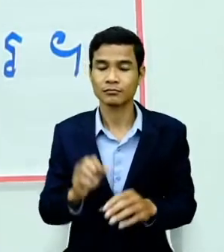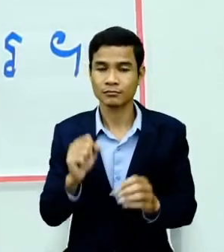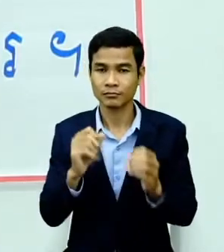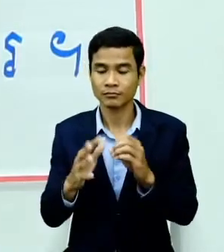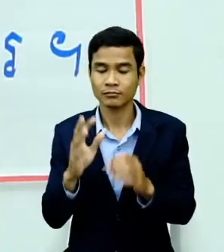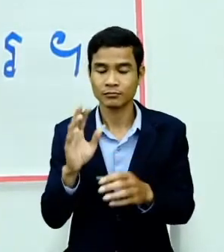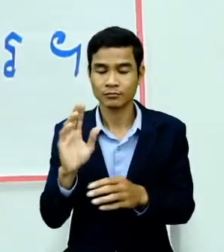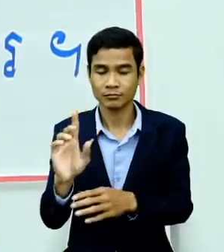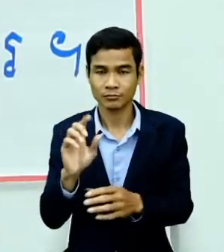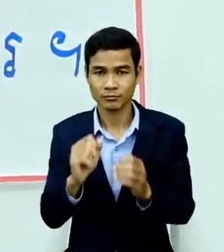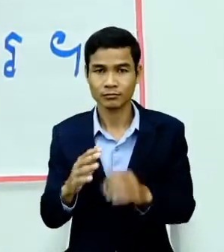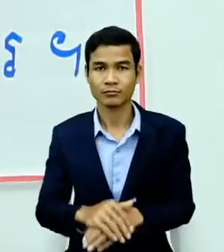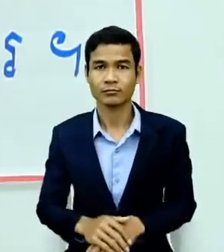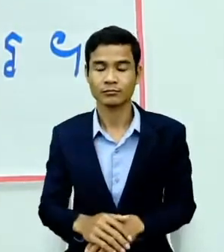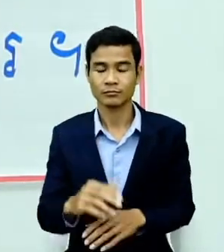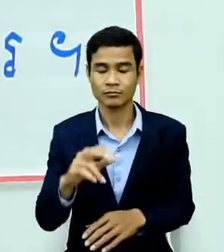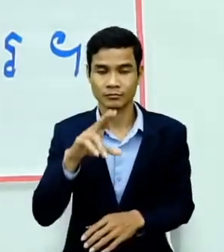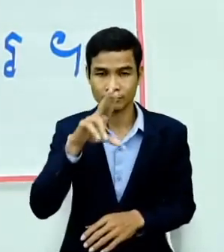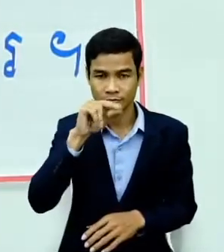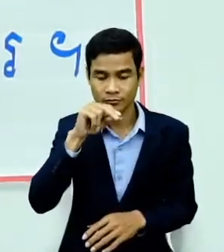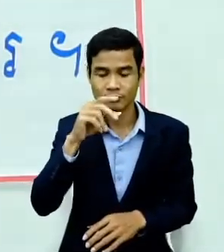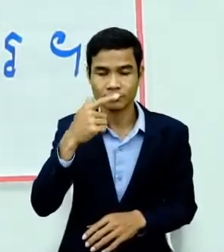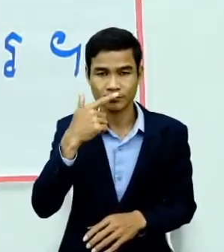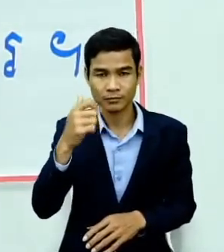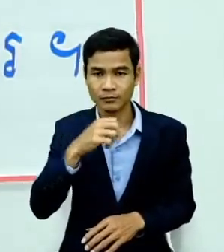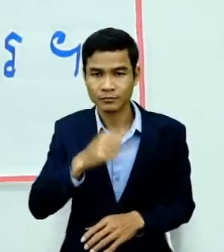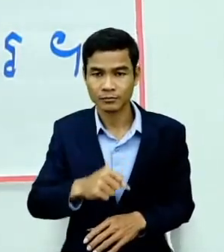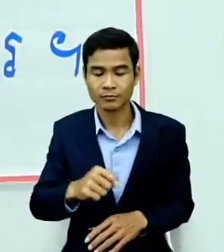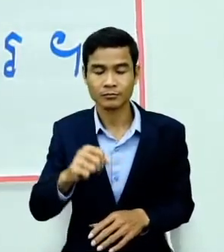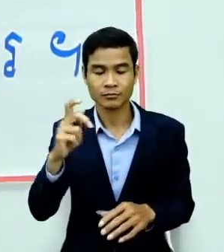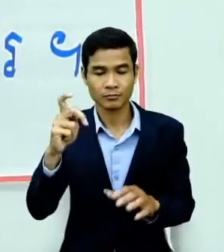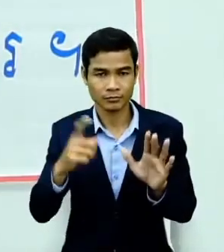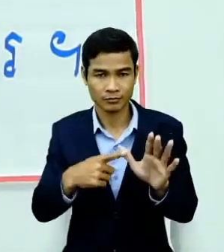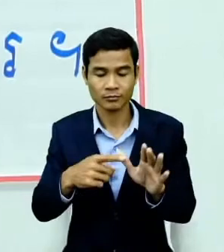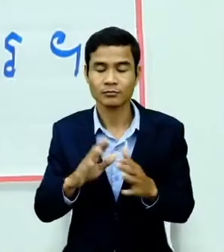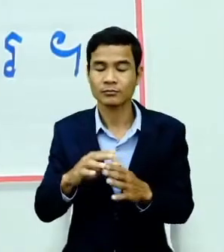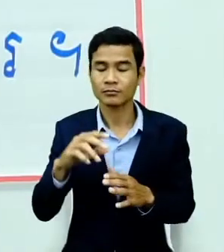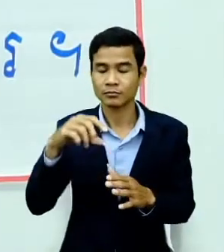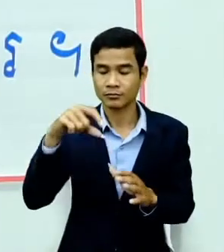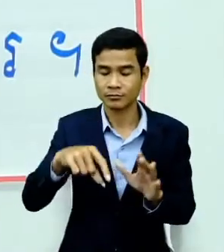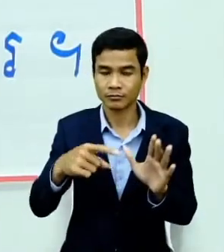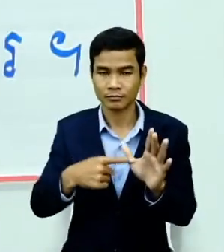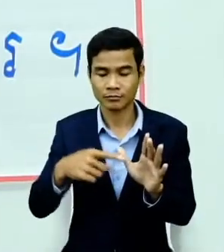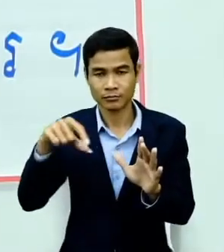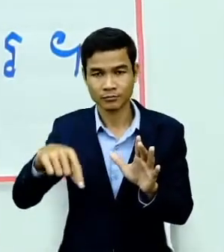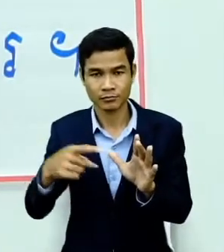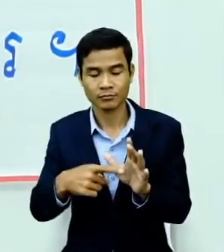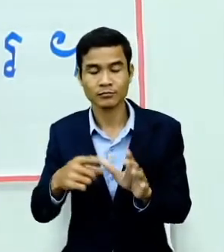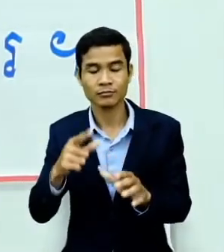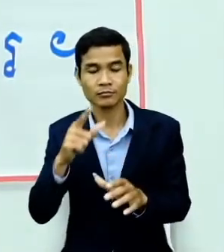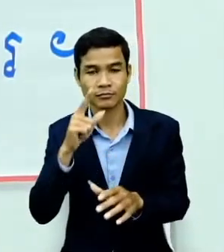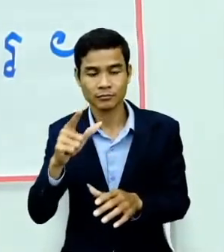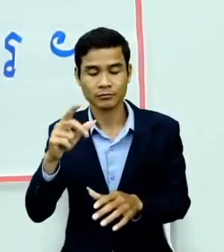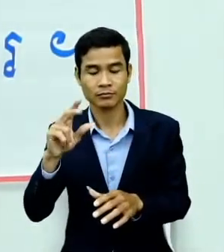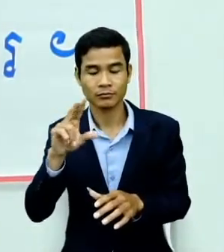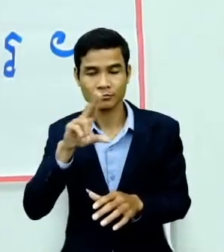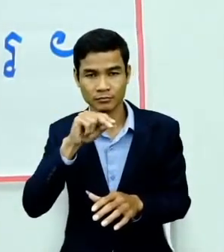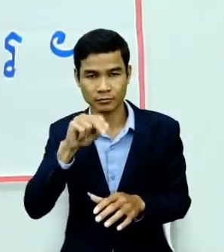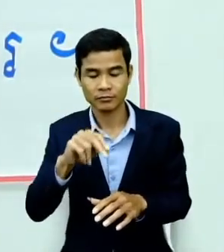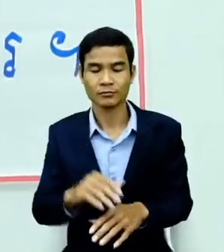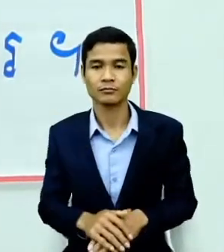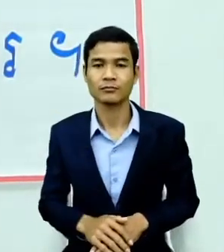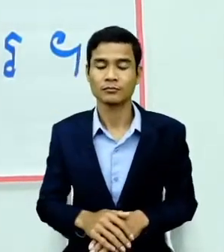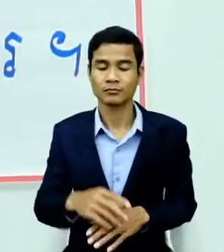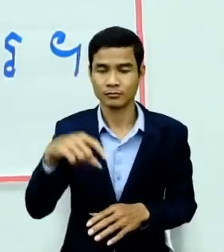មទាតាគាតិកិជាទា